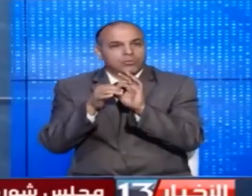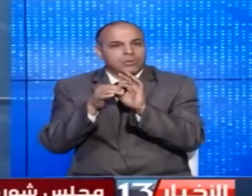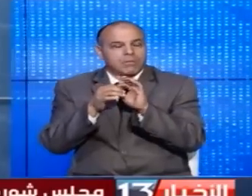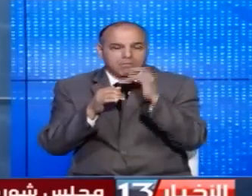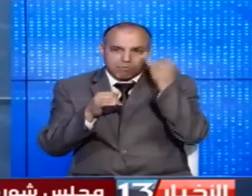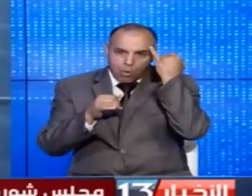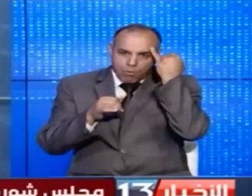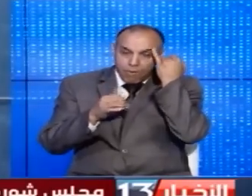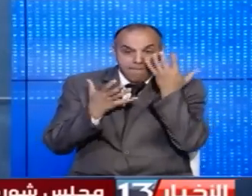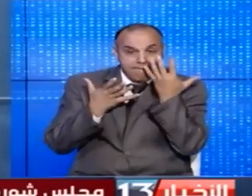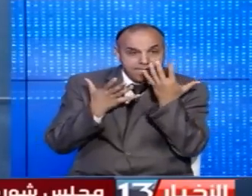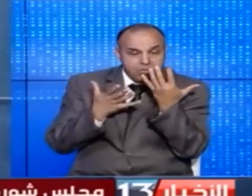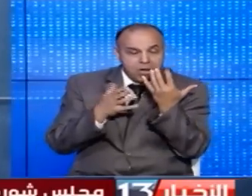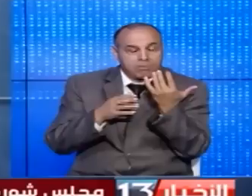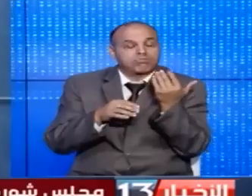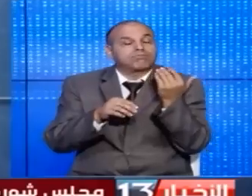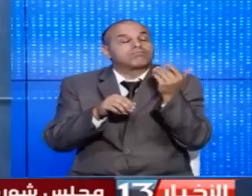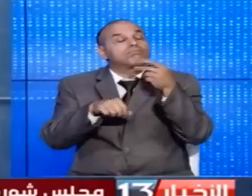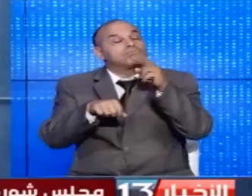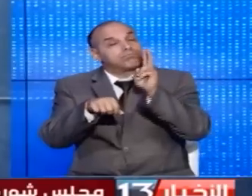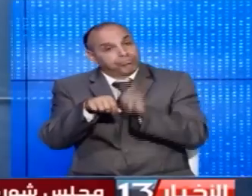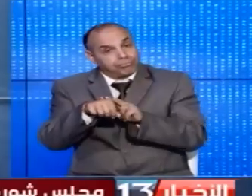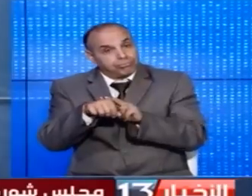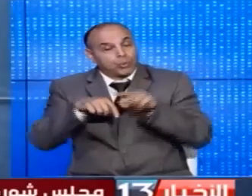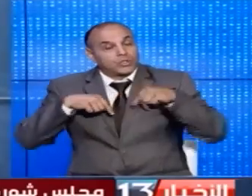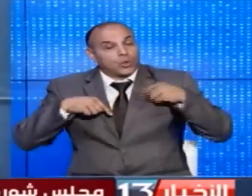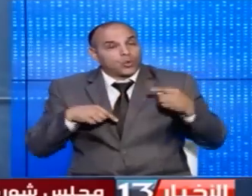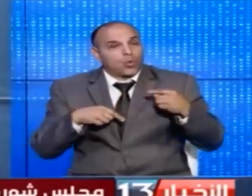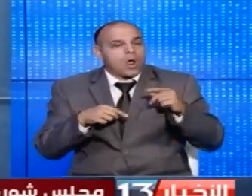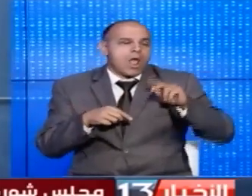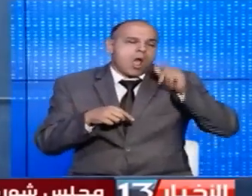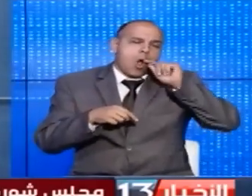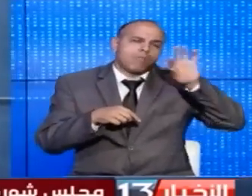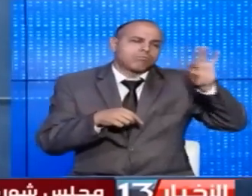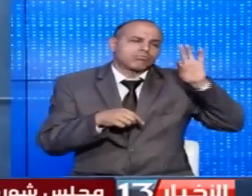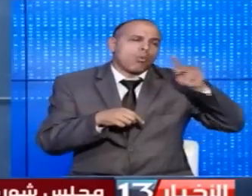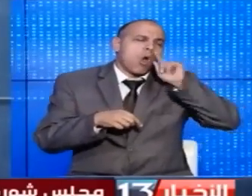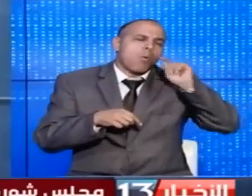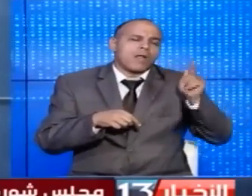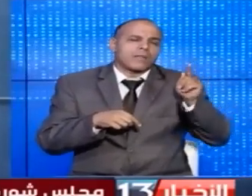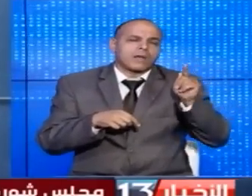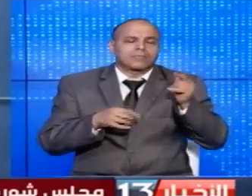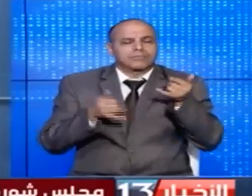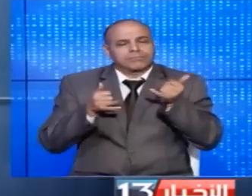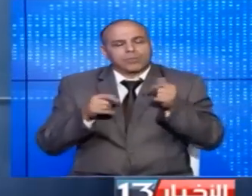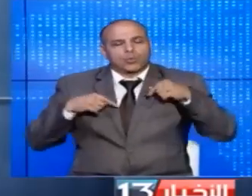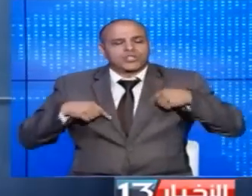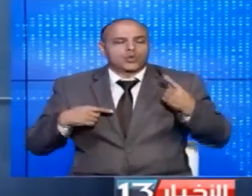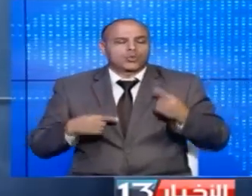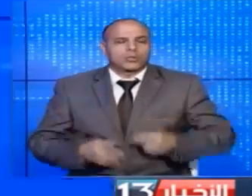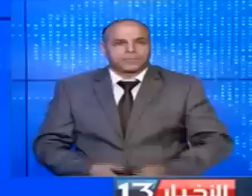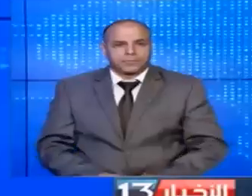بموقفه ورغبته في الترشح أو أنه سيقترح اسم شخصية أخرى لهذا المنصب.